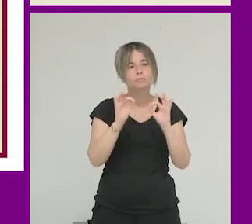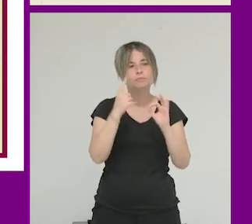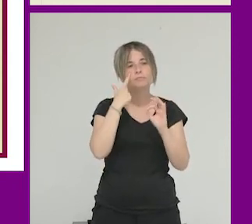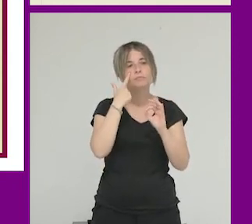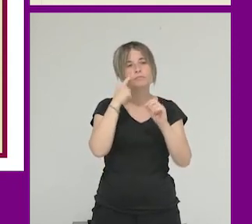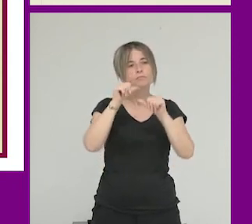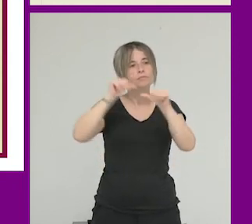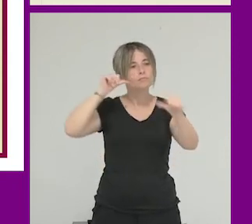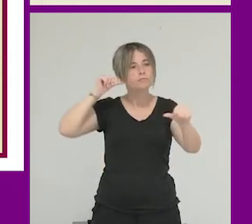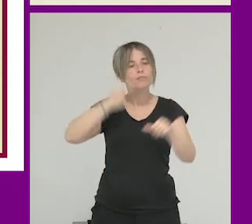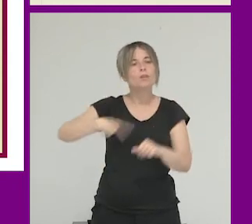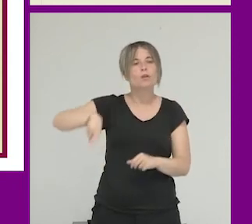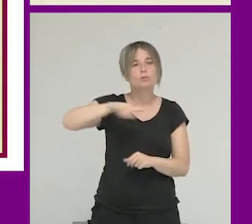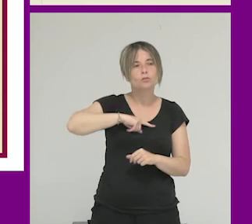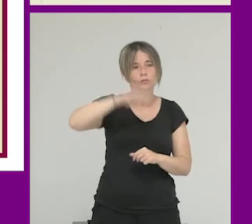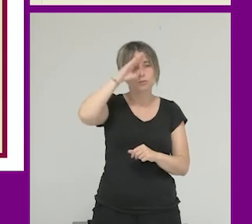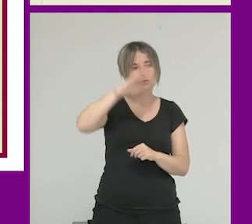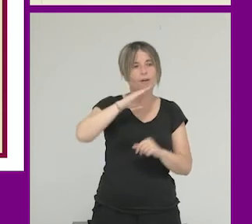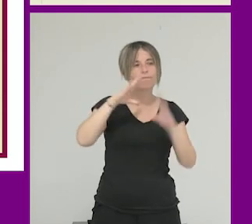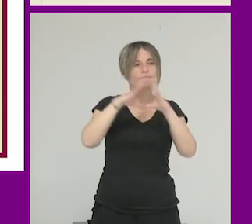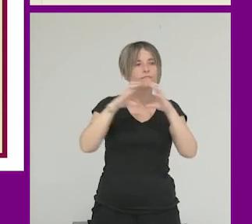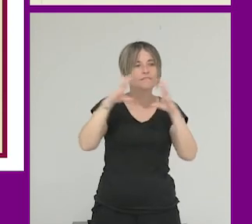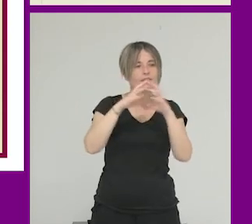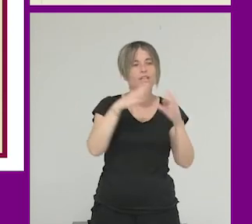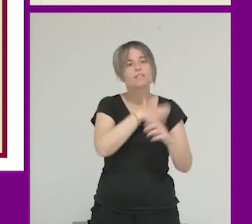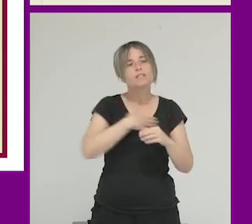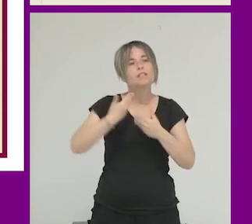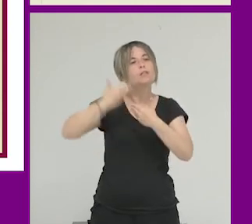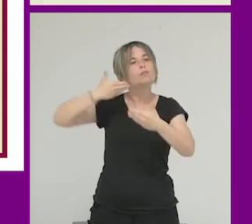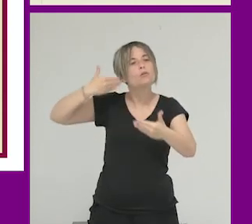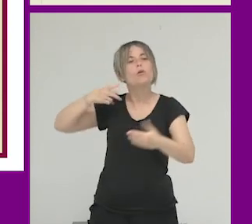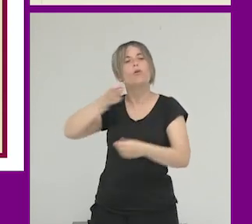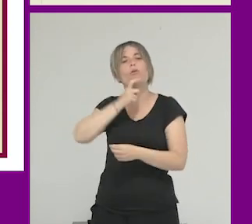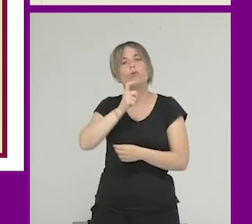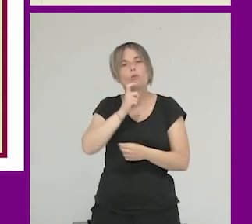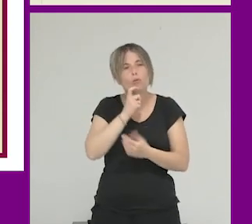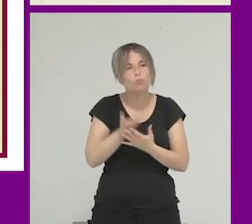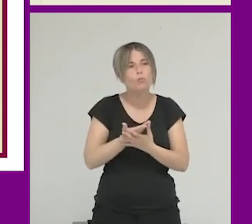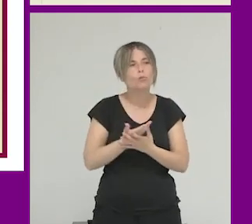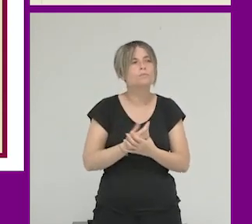eraikidan euren aitatasun dezira edo eta inkluso euren